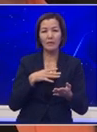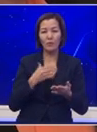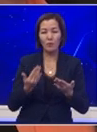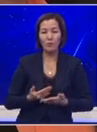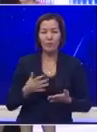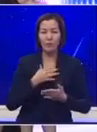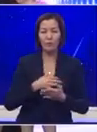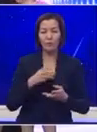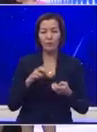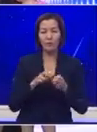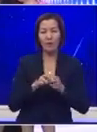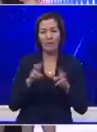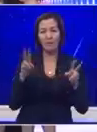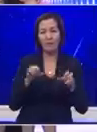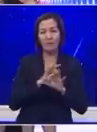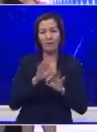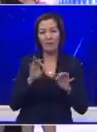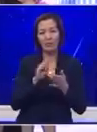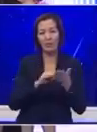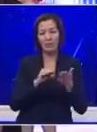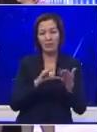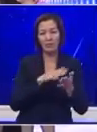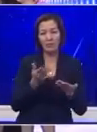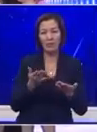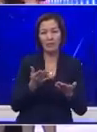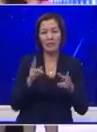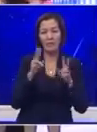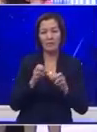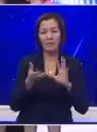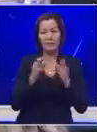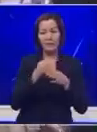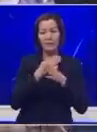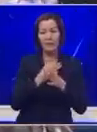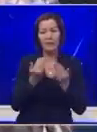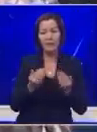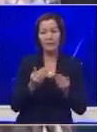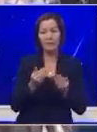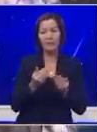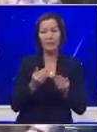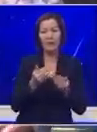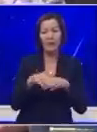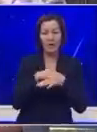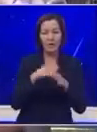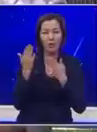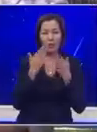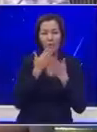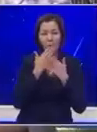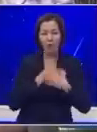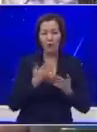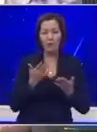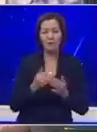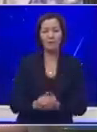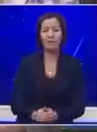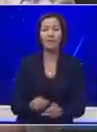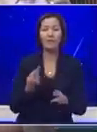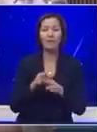өзекті мәселелерді көтерді. Жаңашылдыққа жақын тілшілердің ізденімпаздығының арқасында басылым әлі де көпшілік сұранысында. Оқырман саны азайған емес.